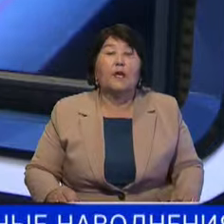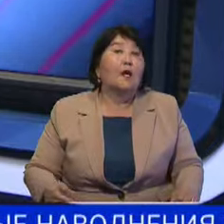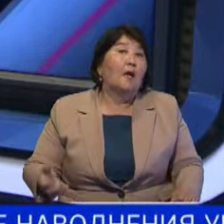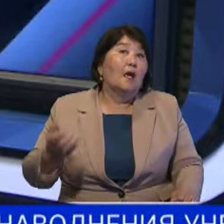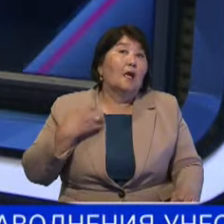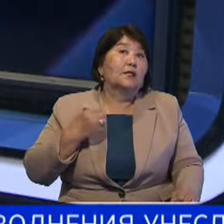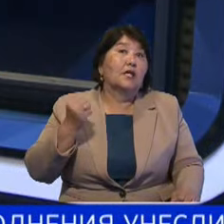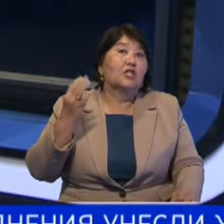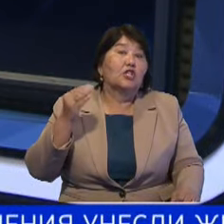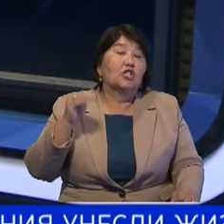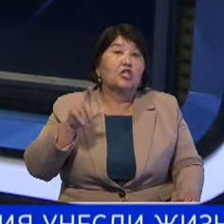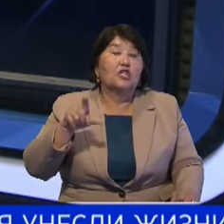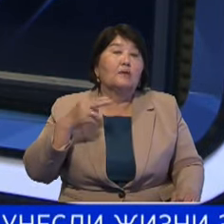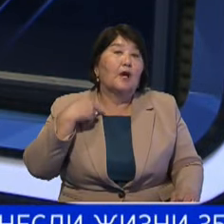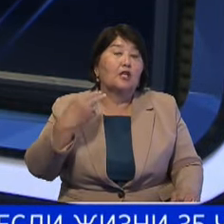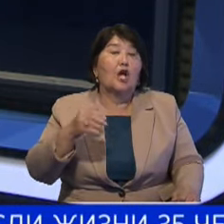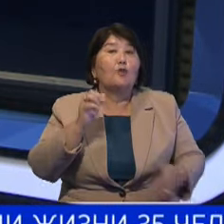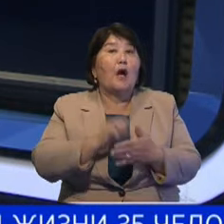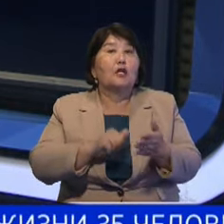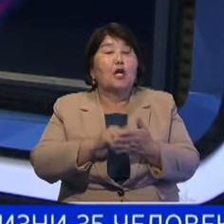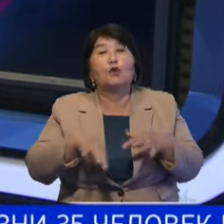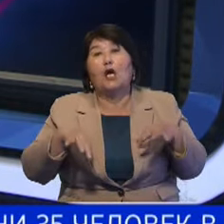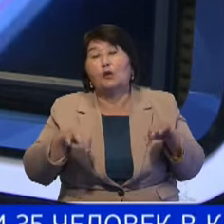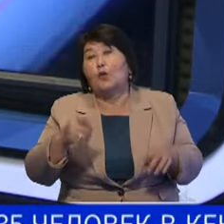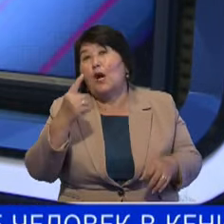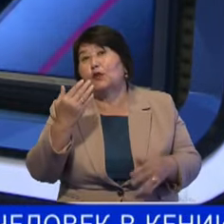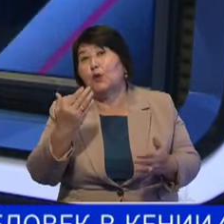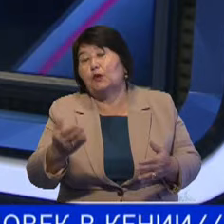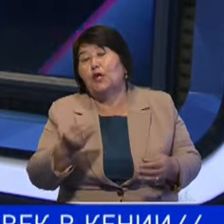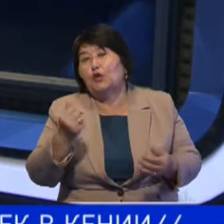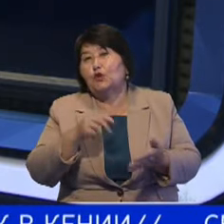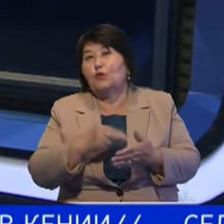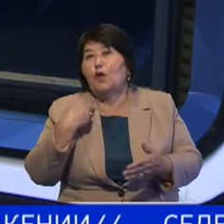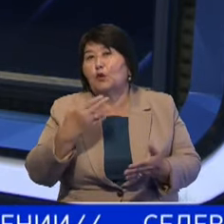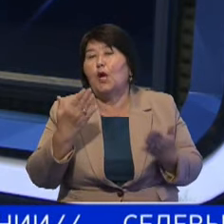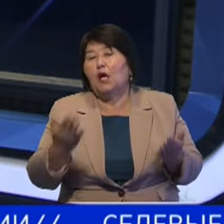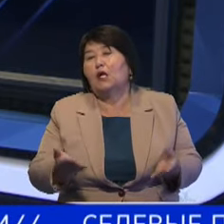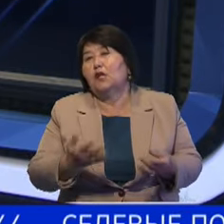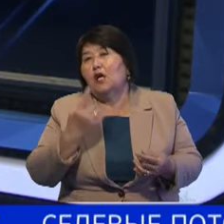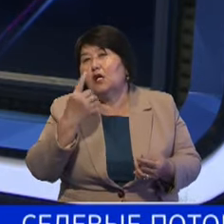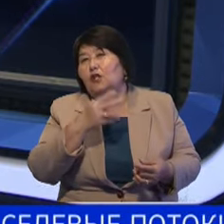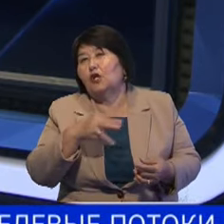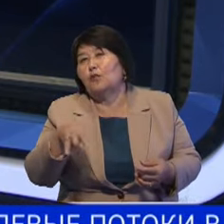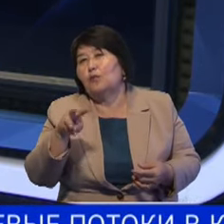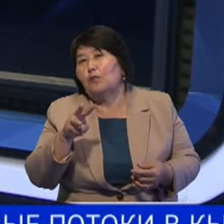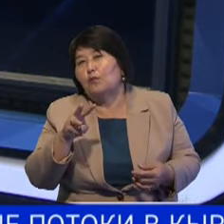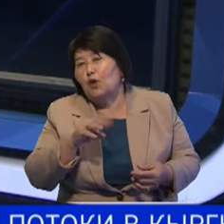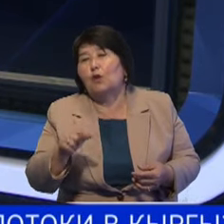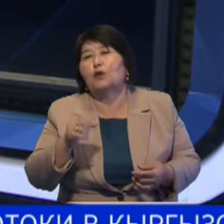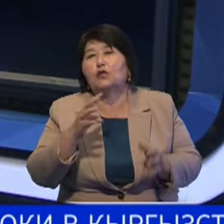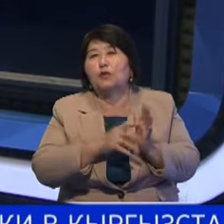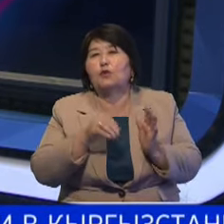в козлодер задолжали по налогу на транспорт у одного из них сумма долга достигла 1.700 000